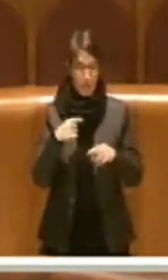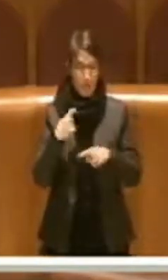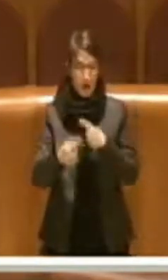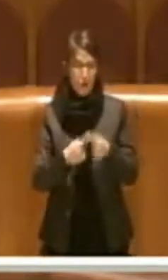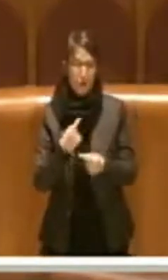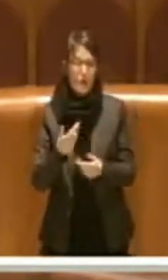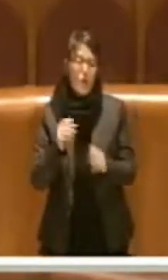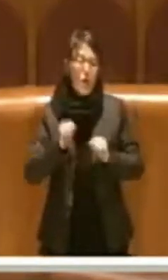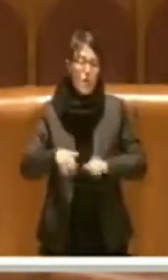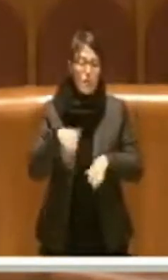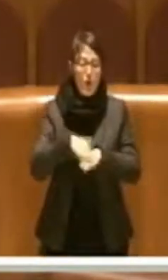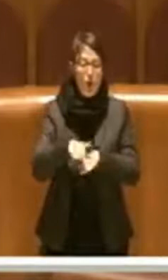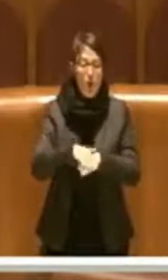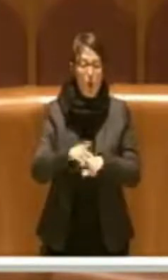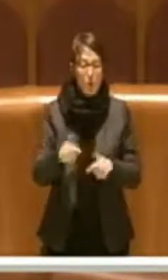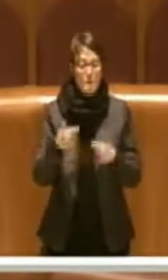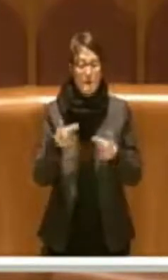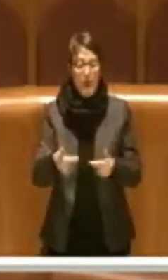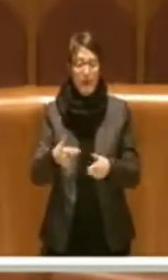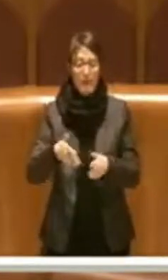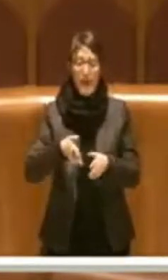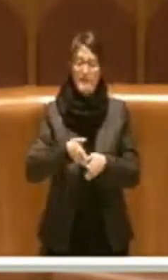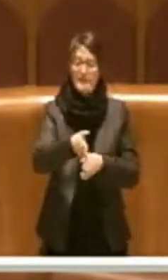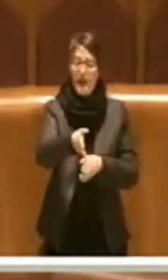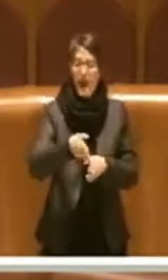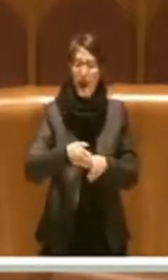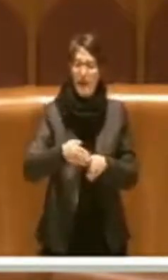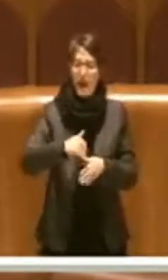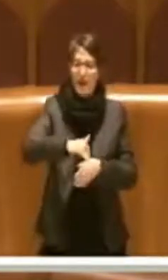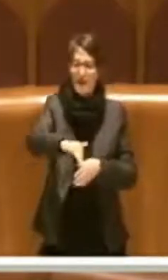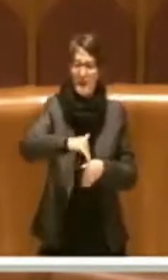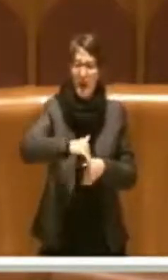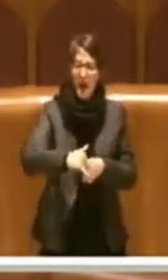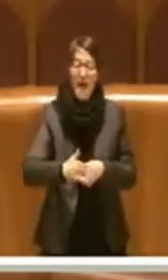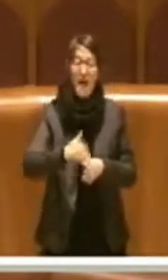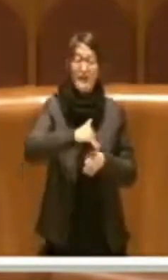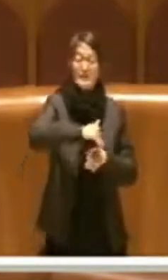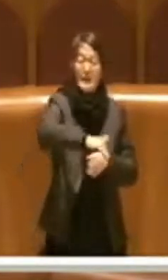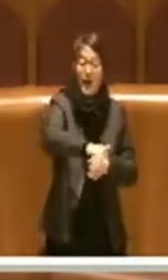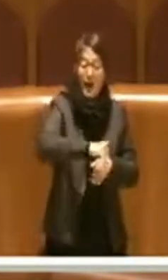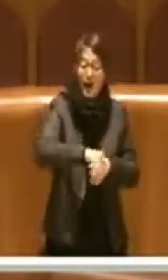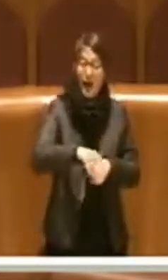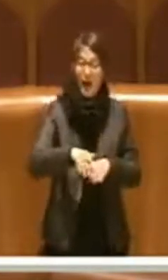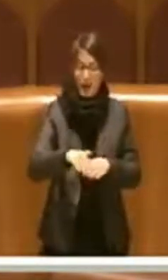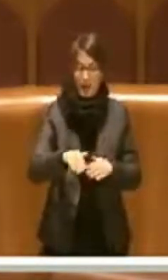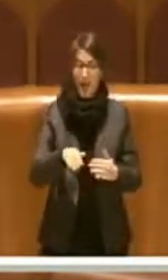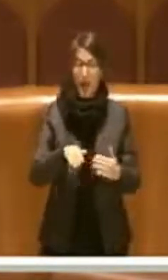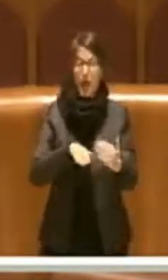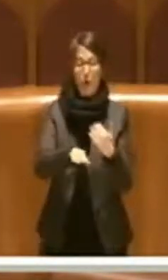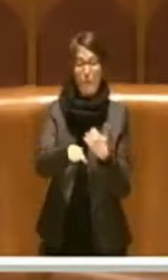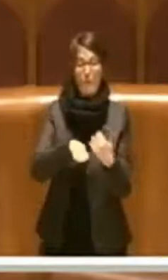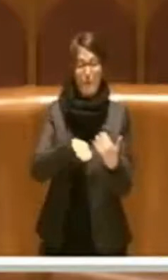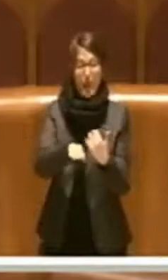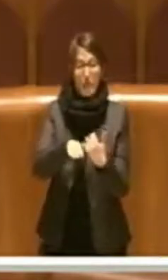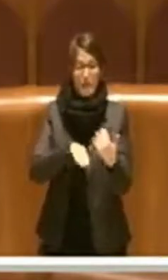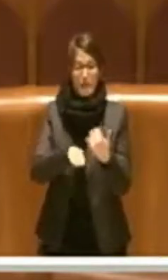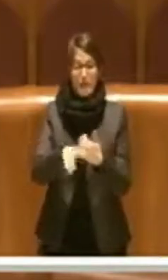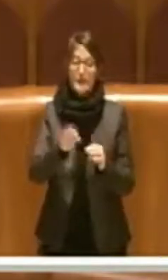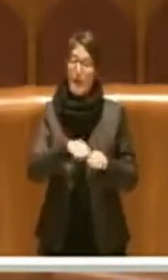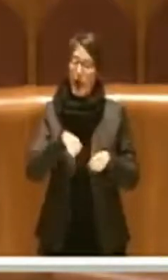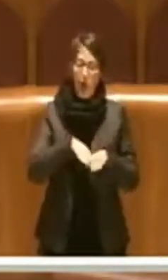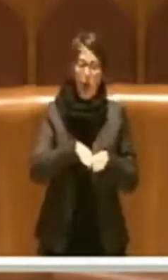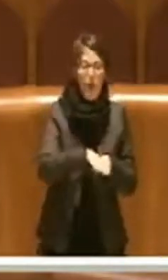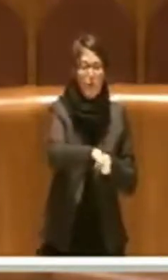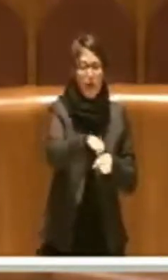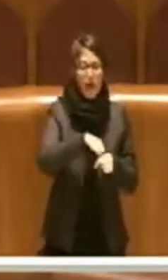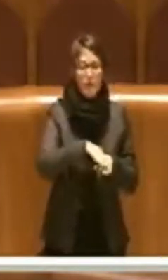vero e proprio raddoppio della Selva Candida esistente, in modo da poter realizzare una viabilità ad anello, magari a senso unico